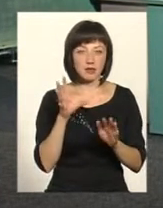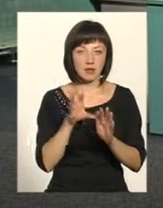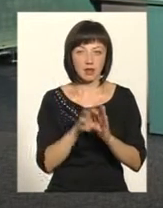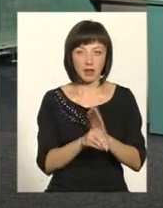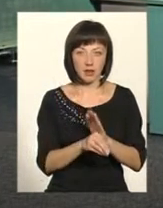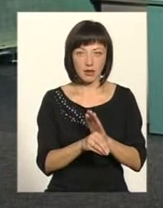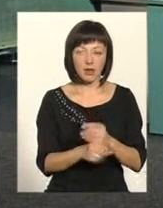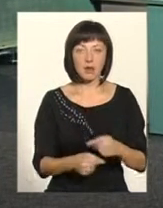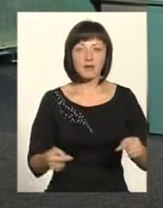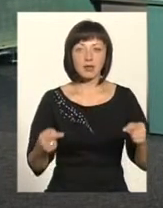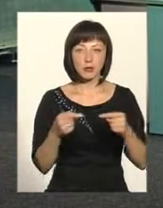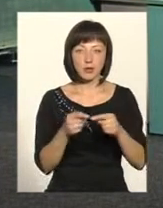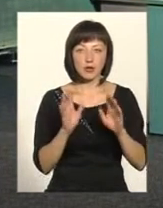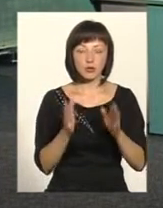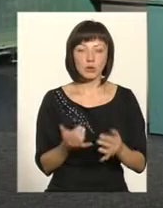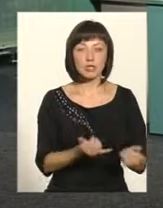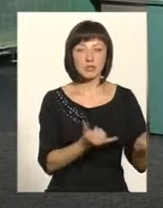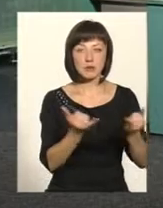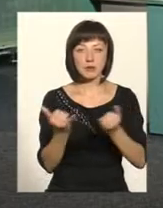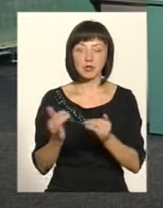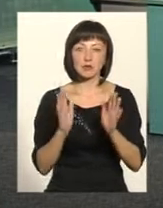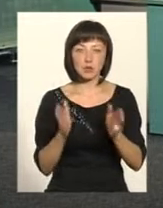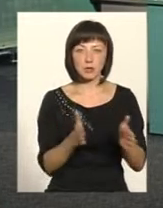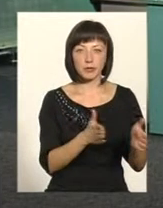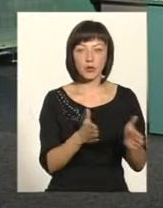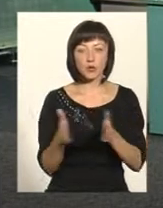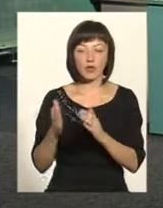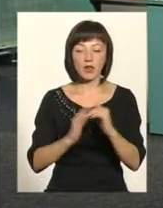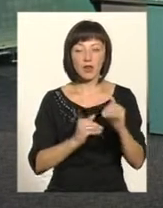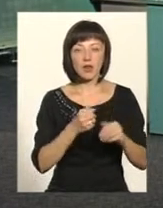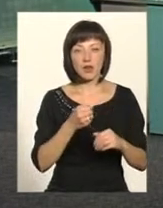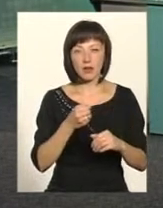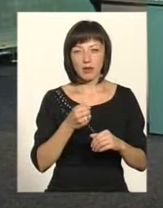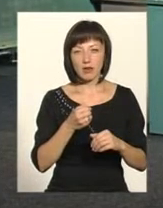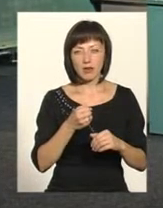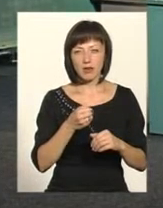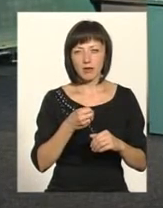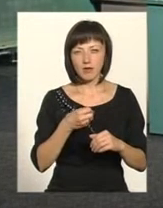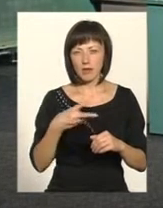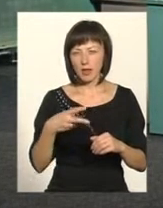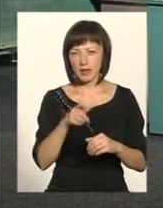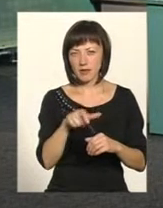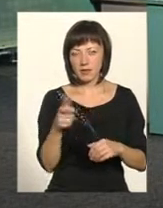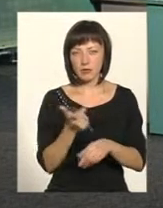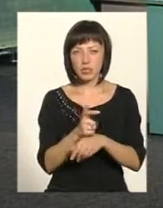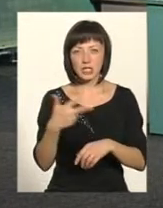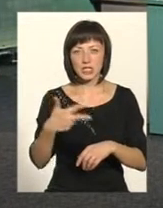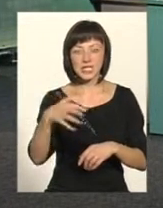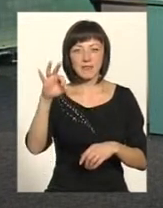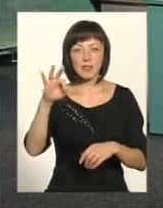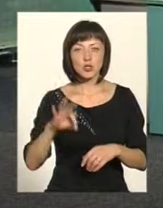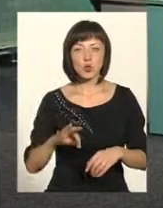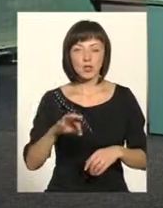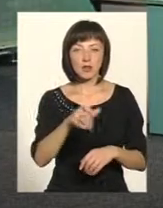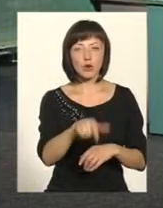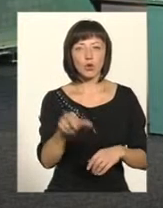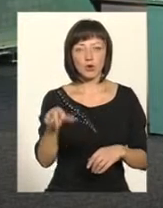відповідно, що? Відповідно, буде забезпечення, будуть підготовлені факти. Також хочу зазначити, що більше 30%